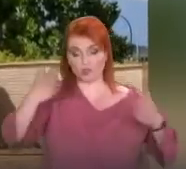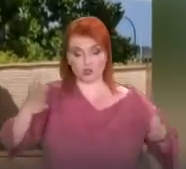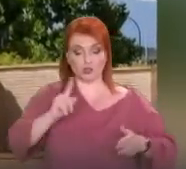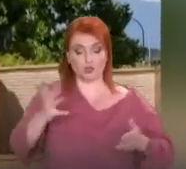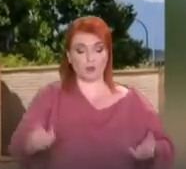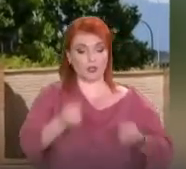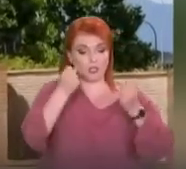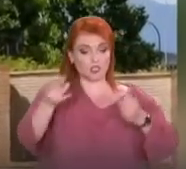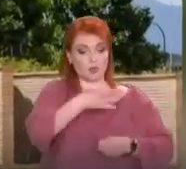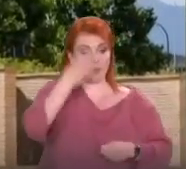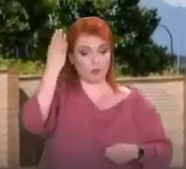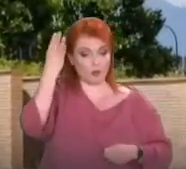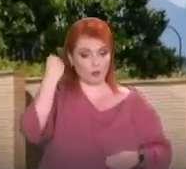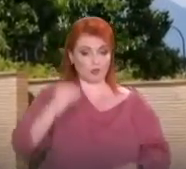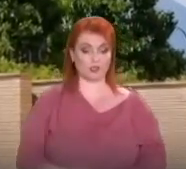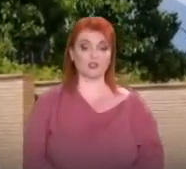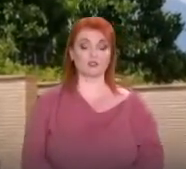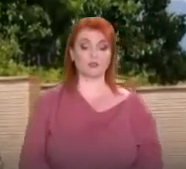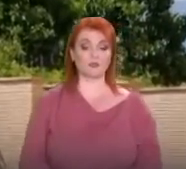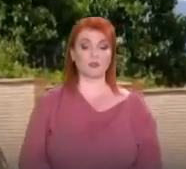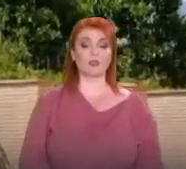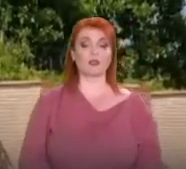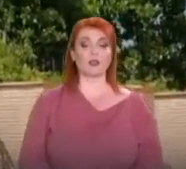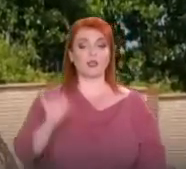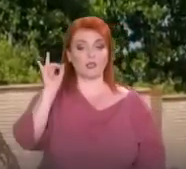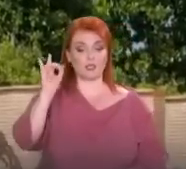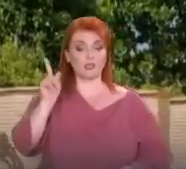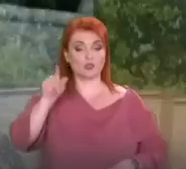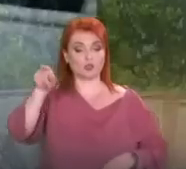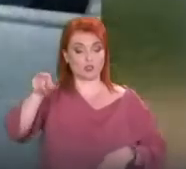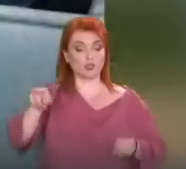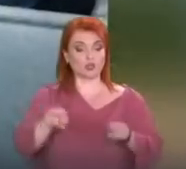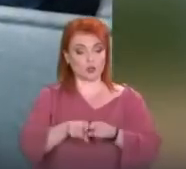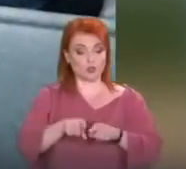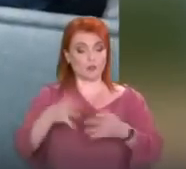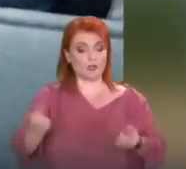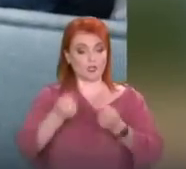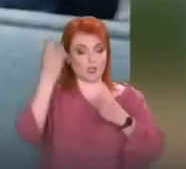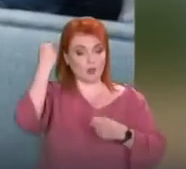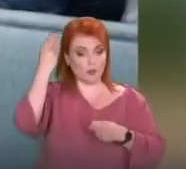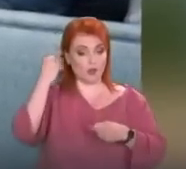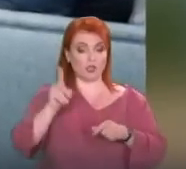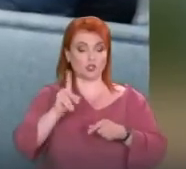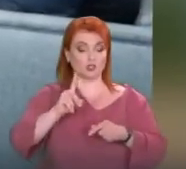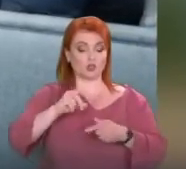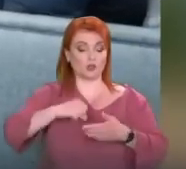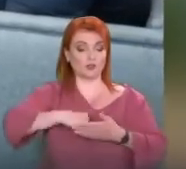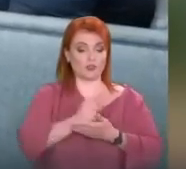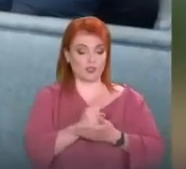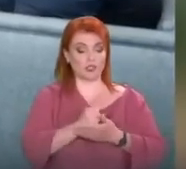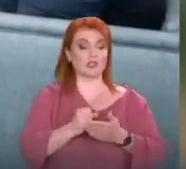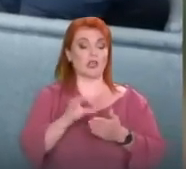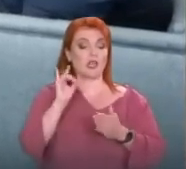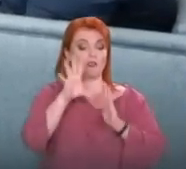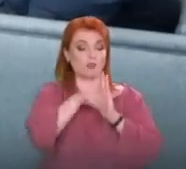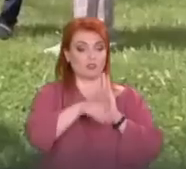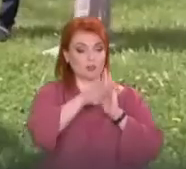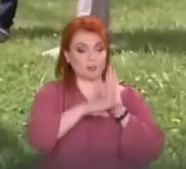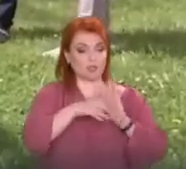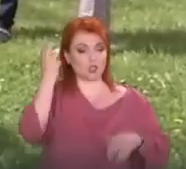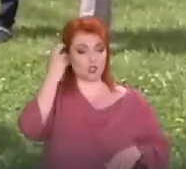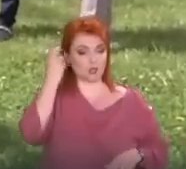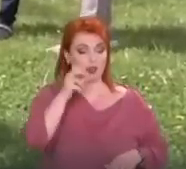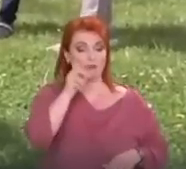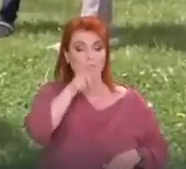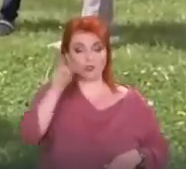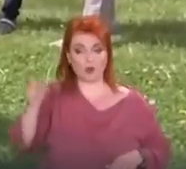Europene de instituire a regimului de sancțiuni împotriva persoanelor care încearcă să destabilizeze situația din țara noastră. În prezent, în